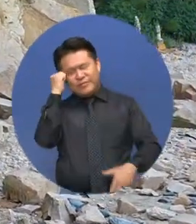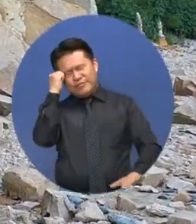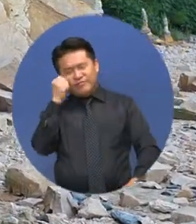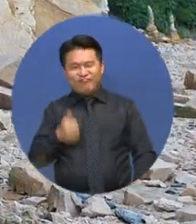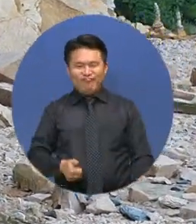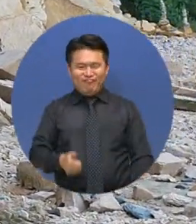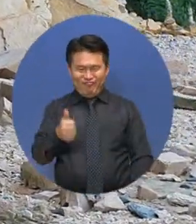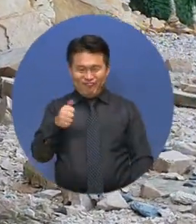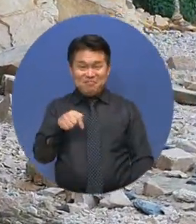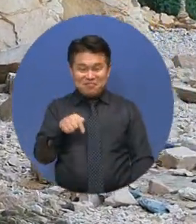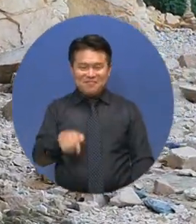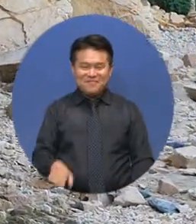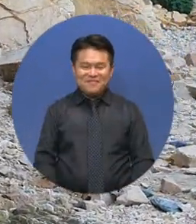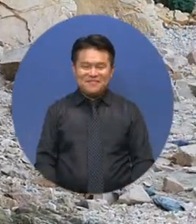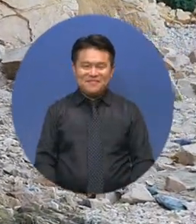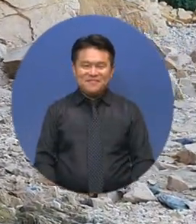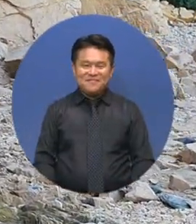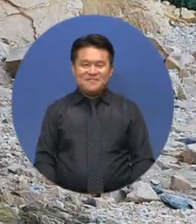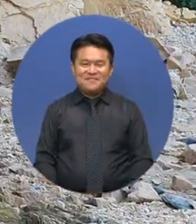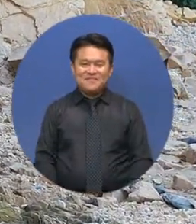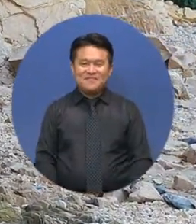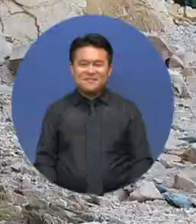환경이죠.